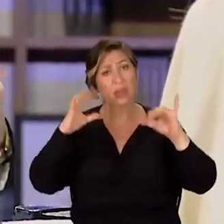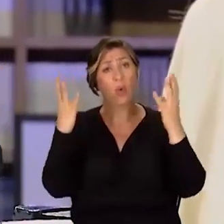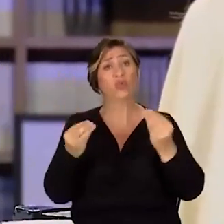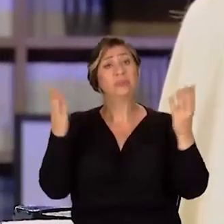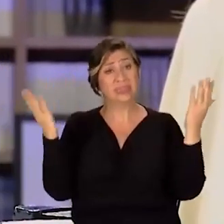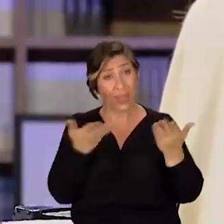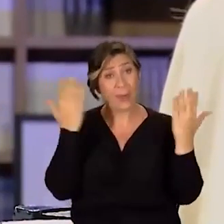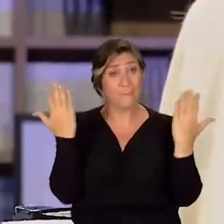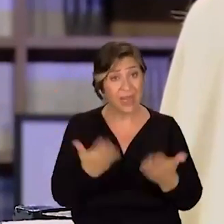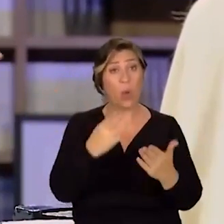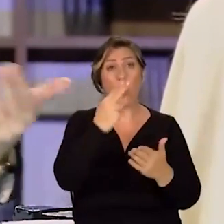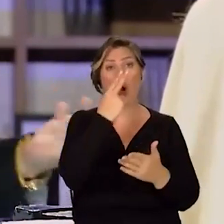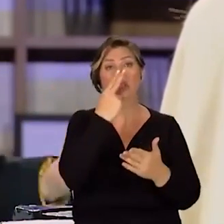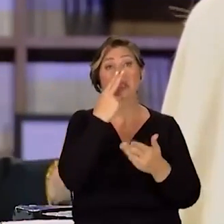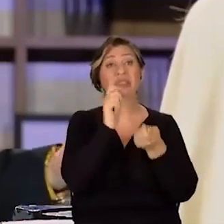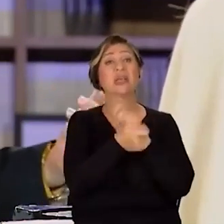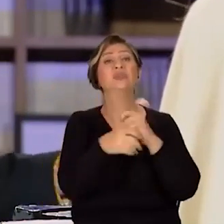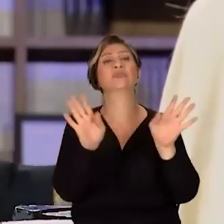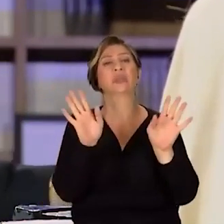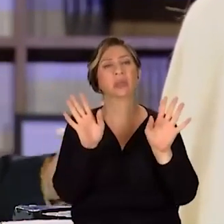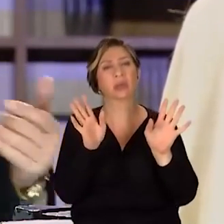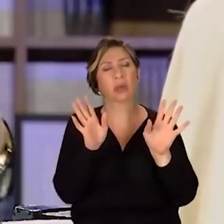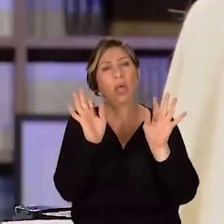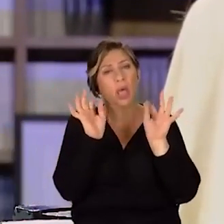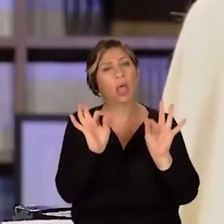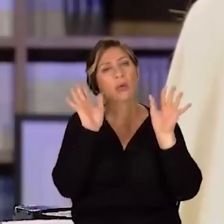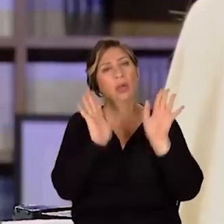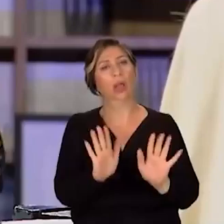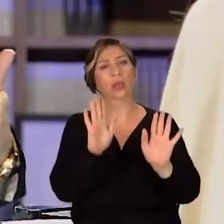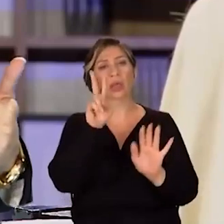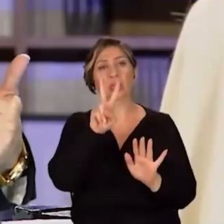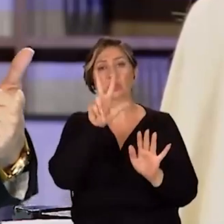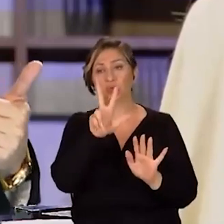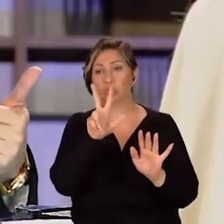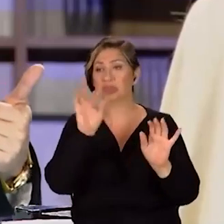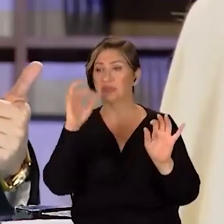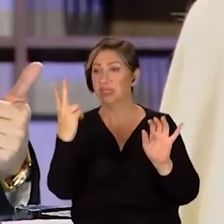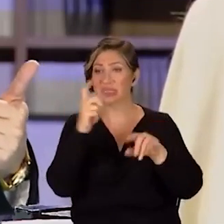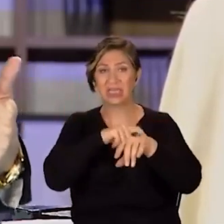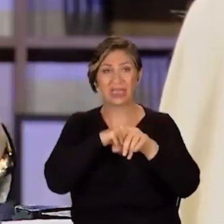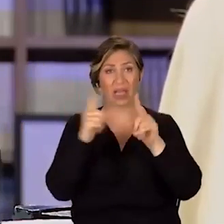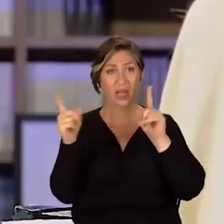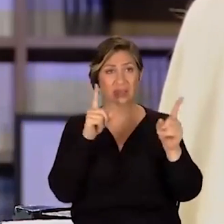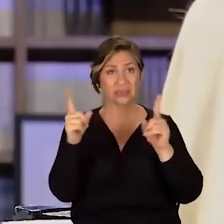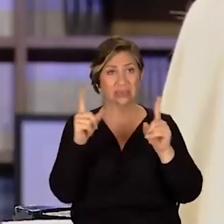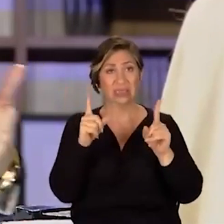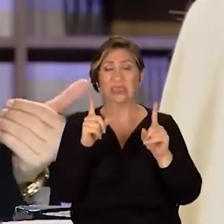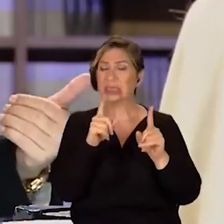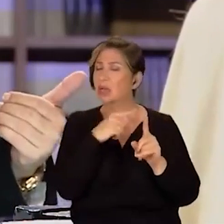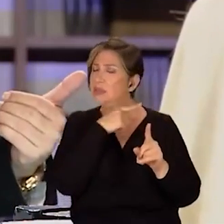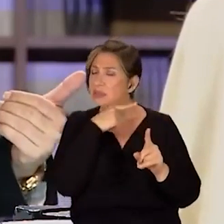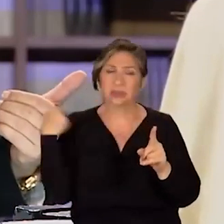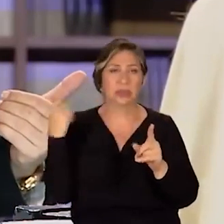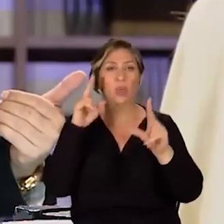zaman da o alışkanlığımı kıramıyorum ve 23 ile 02 saatlerini